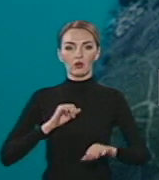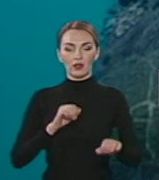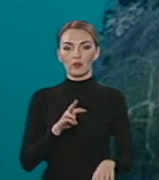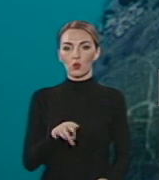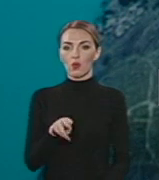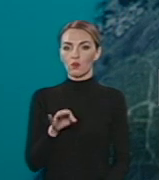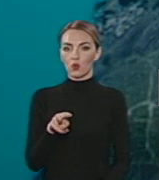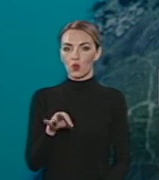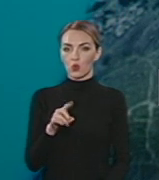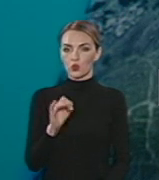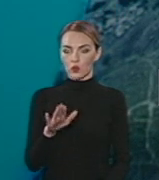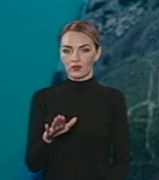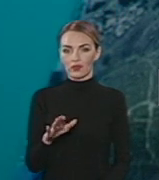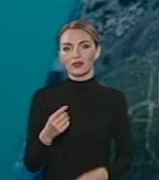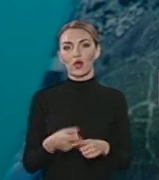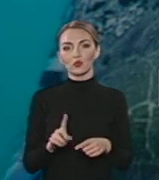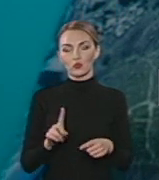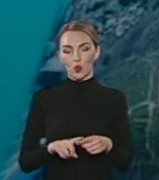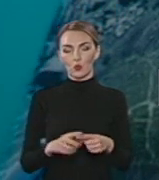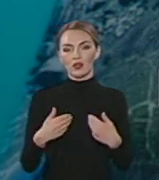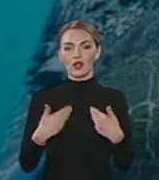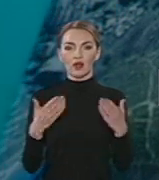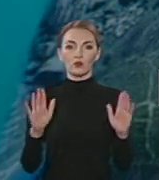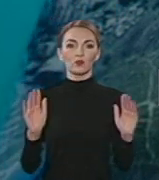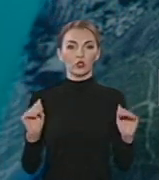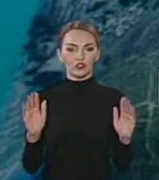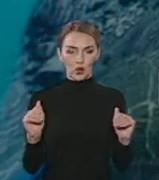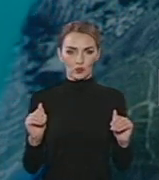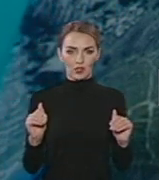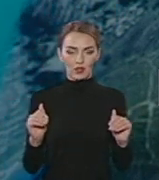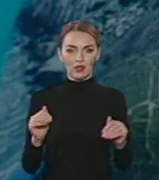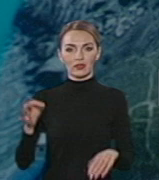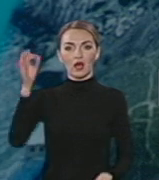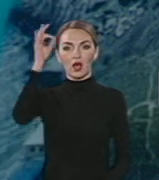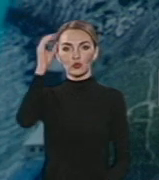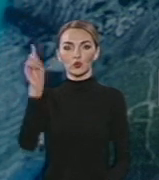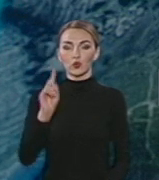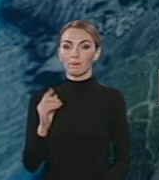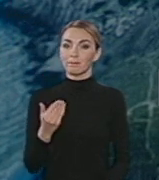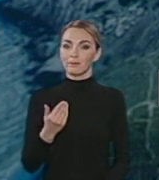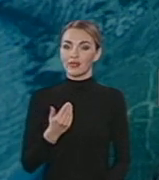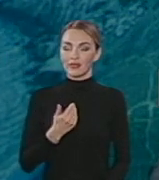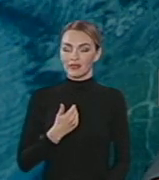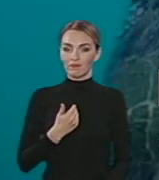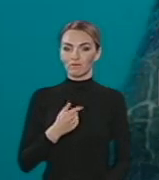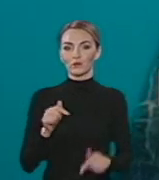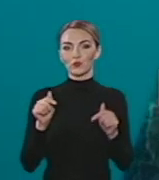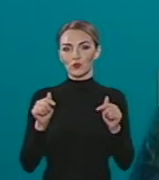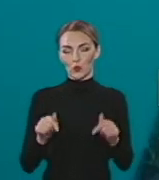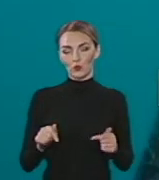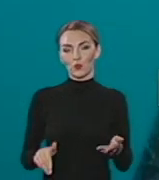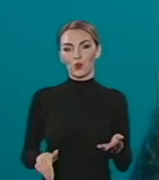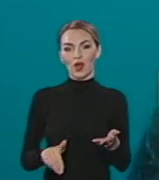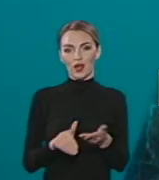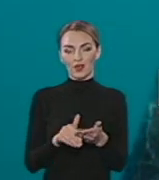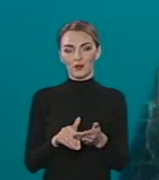Микола Полозов. На цьому я з вами прощаюся. Нагадую, що мені в цьому